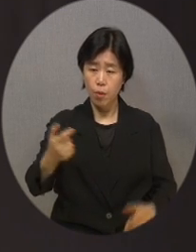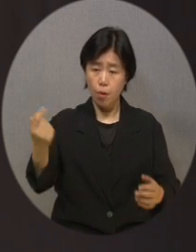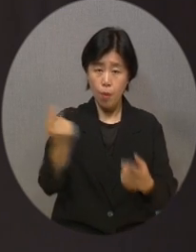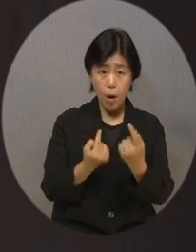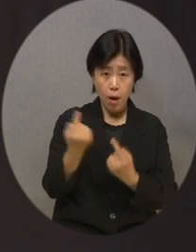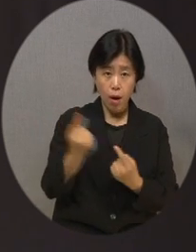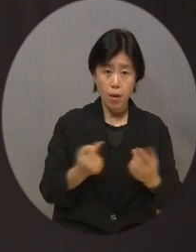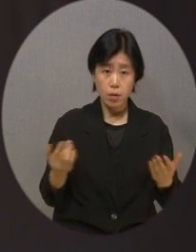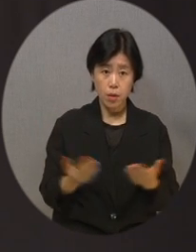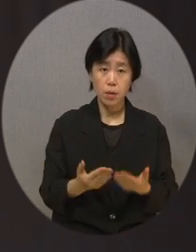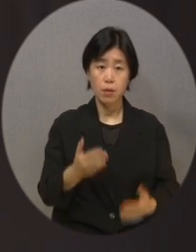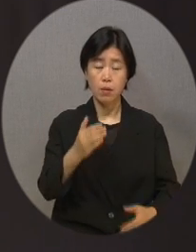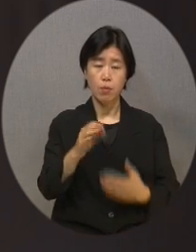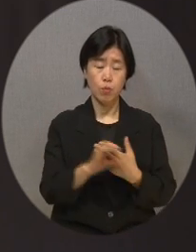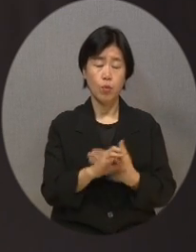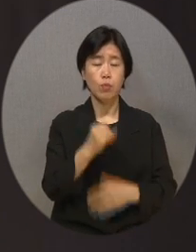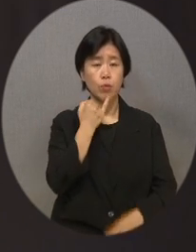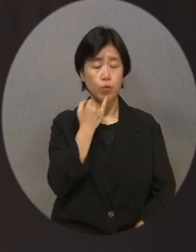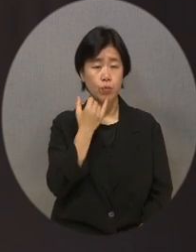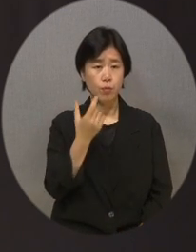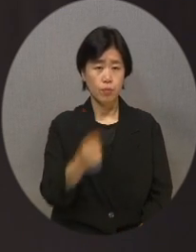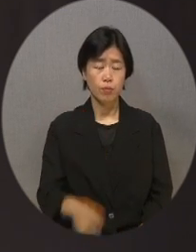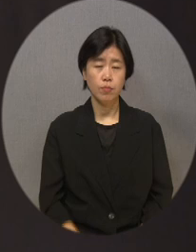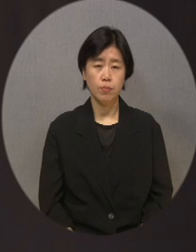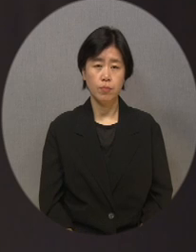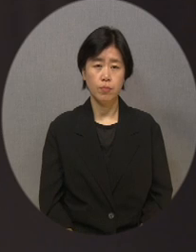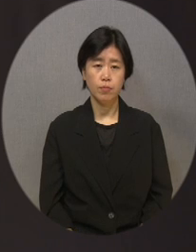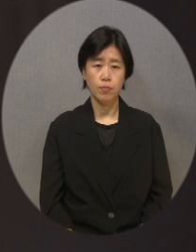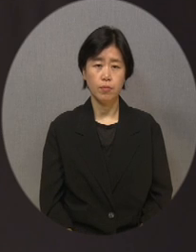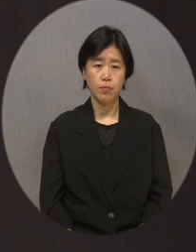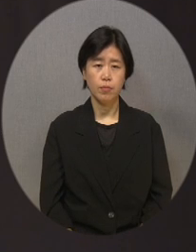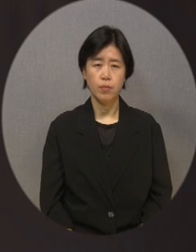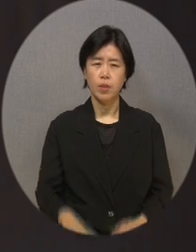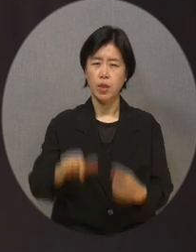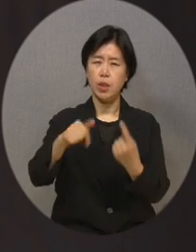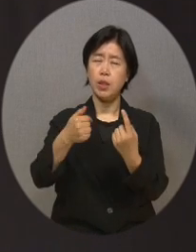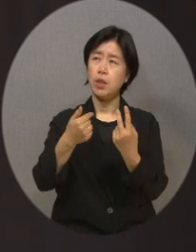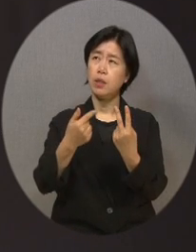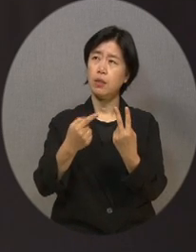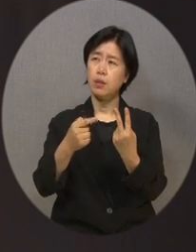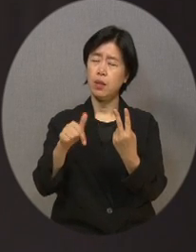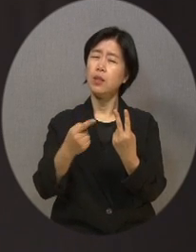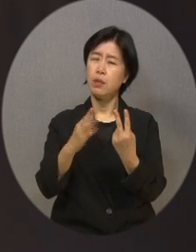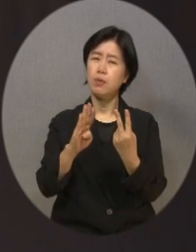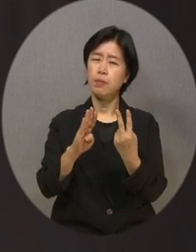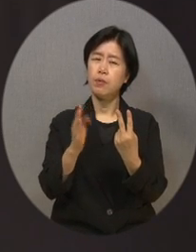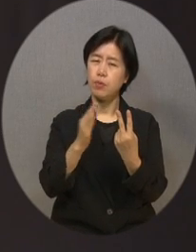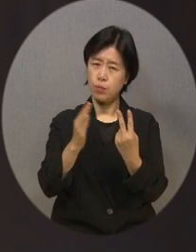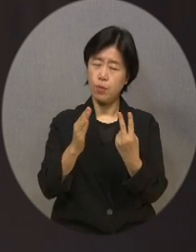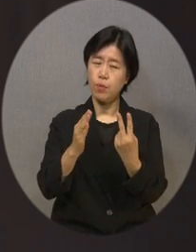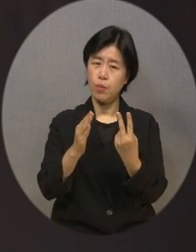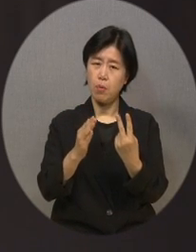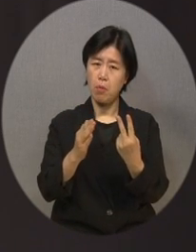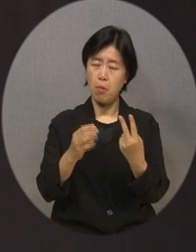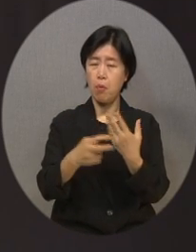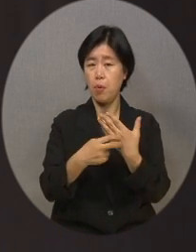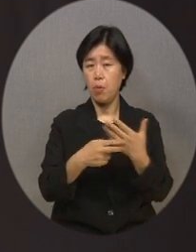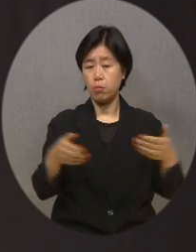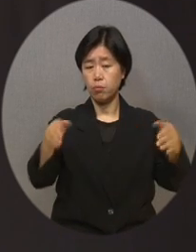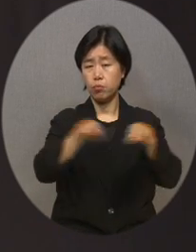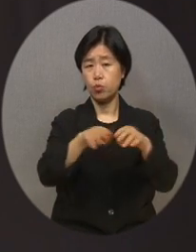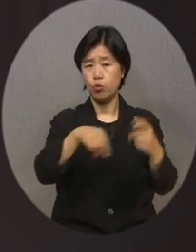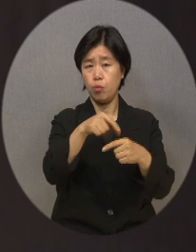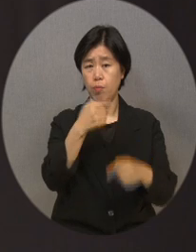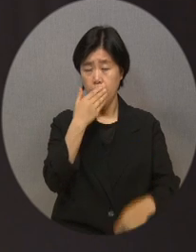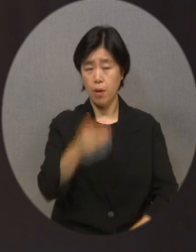3급 종합병원급 아니라고 하더라도 2급 정도만 돼도 그 지역에 지금 의사 수도 적고 치료받을 수 있는